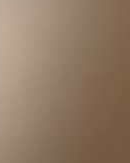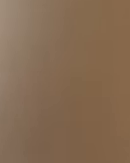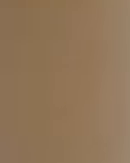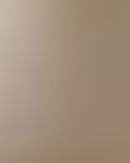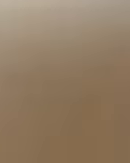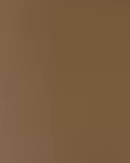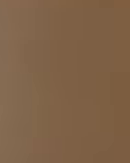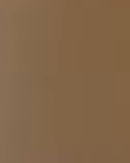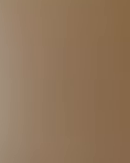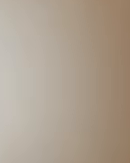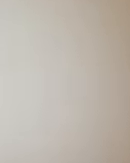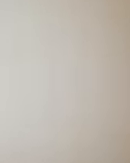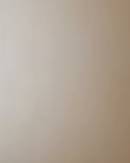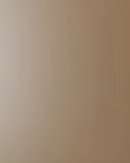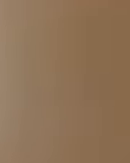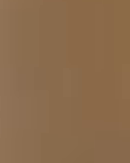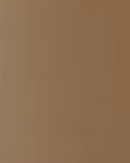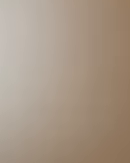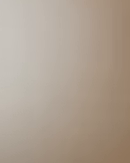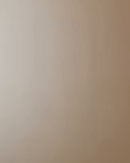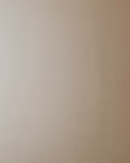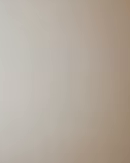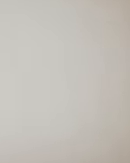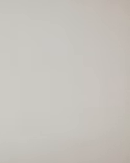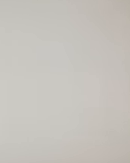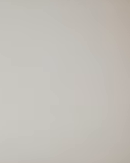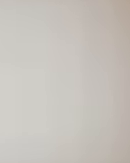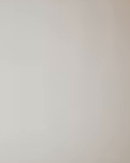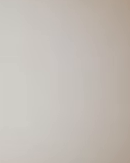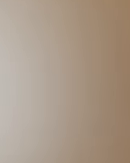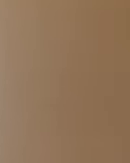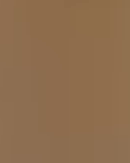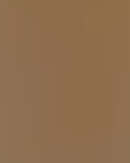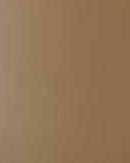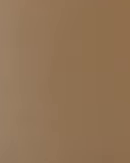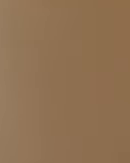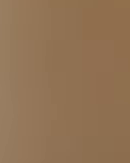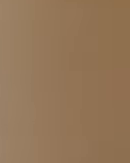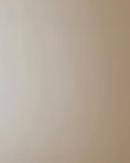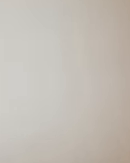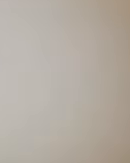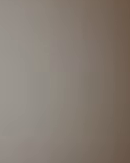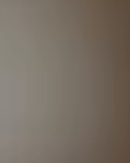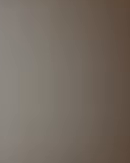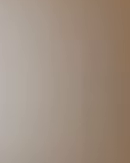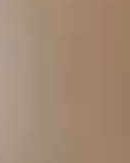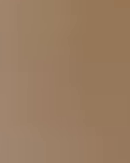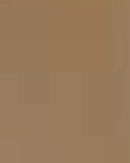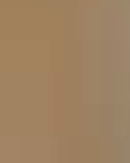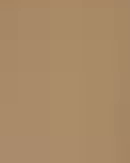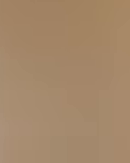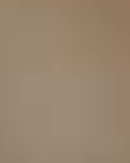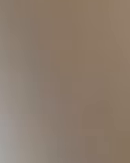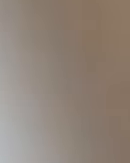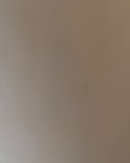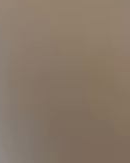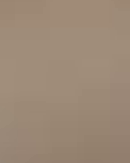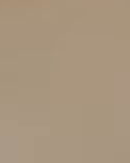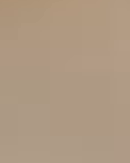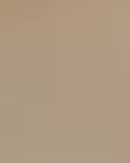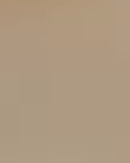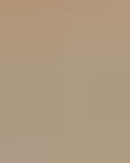total anggaran Rp11,4 miliar. Para atlet kecewa lantaran makanan kering tidak memenuhi standar gizi untuk